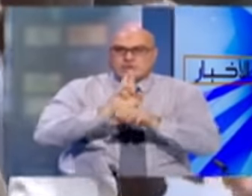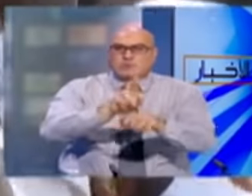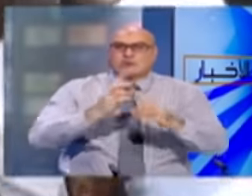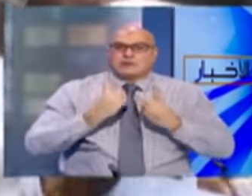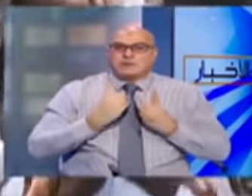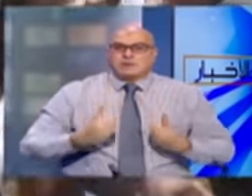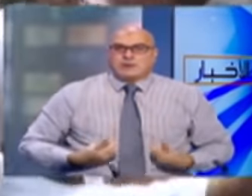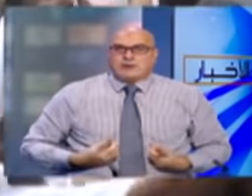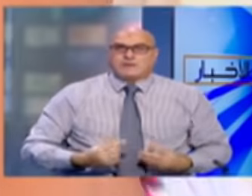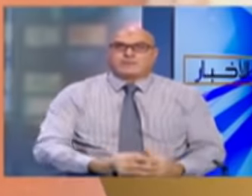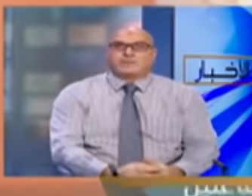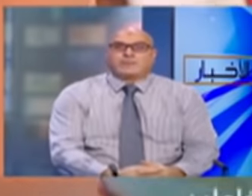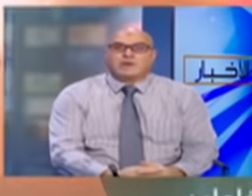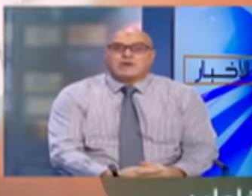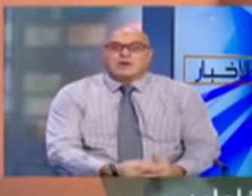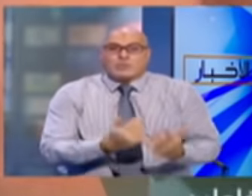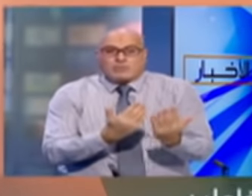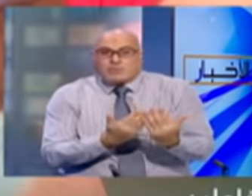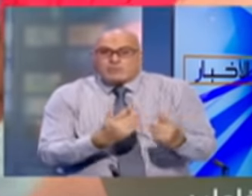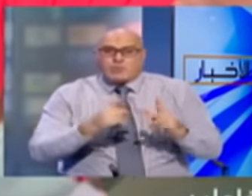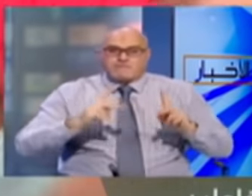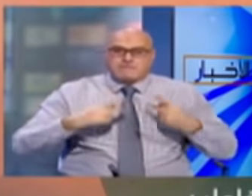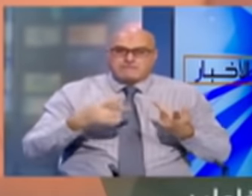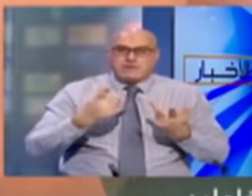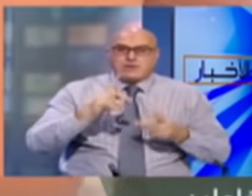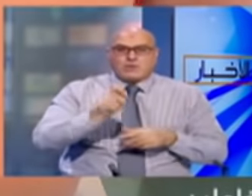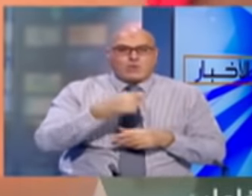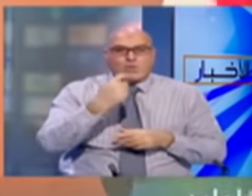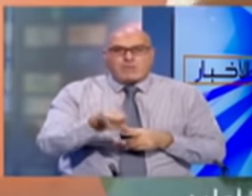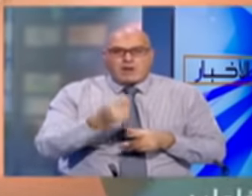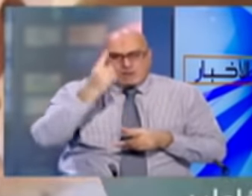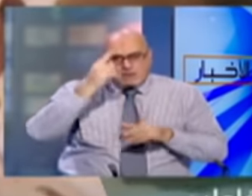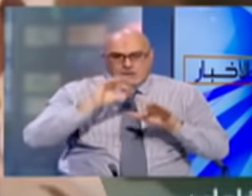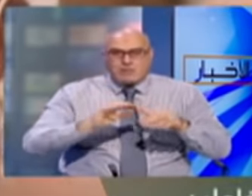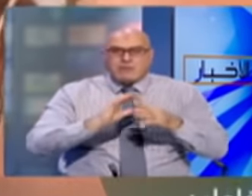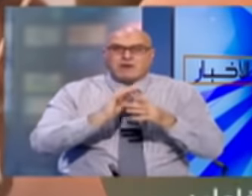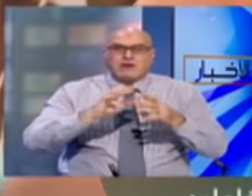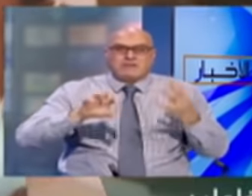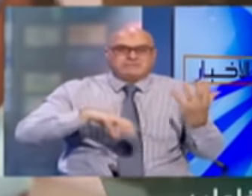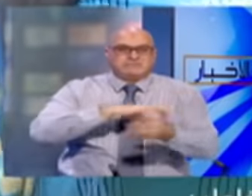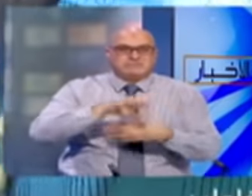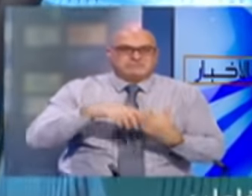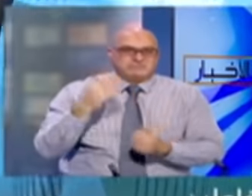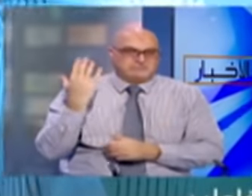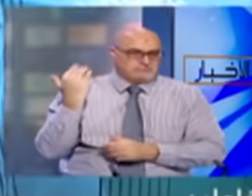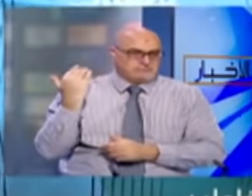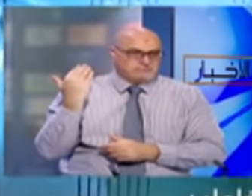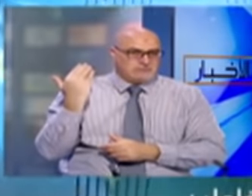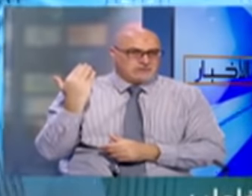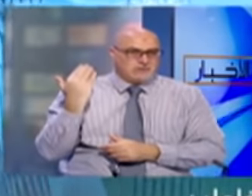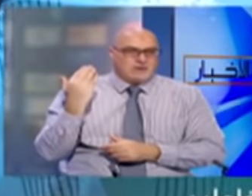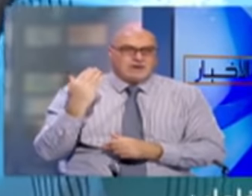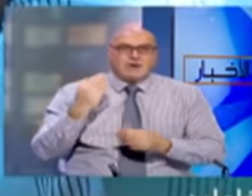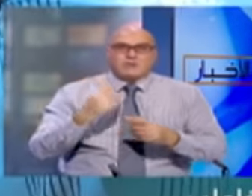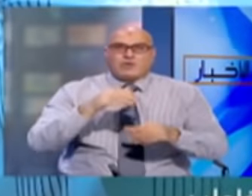في البرلمان أملا في العودة إلى حياة سياسية هادئة بعد الاضطرابات التي شهدتها البلاد